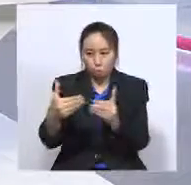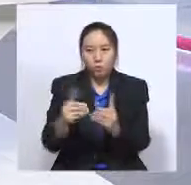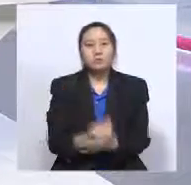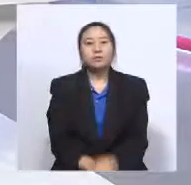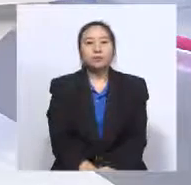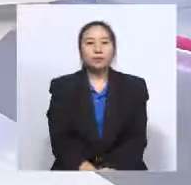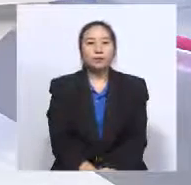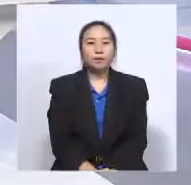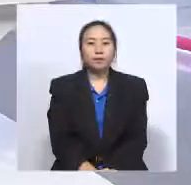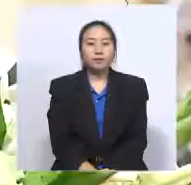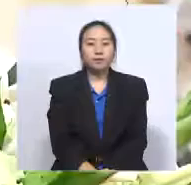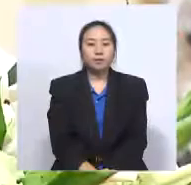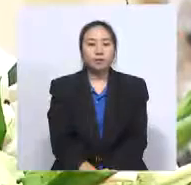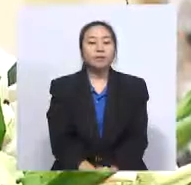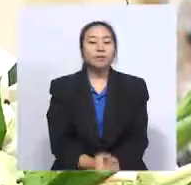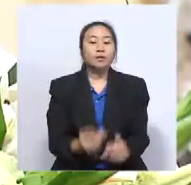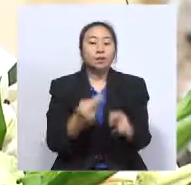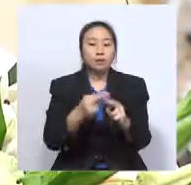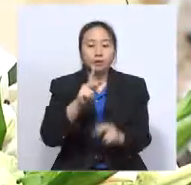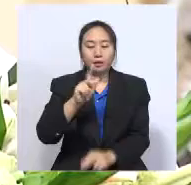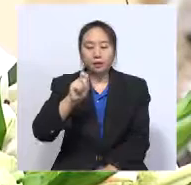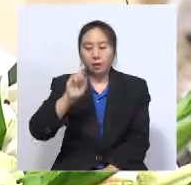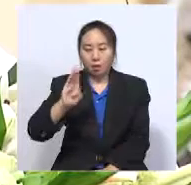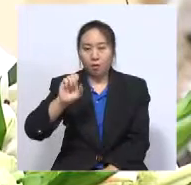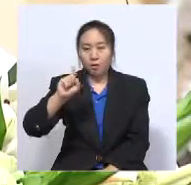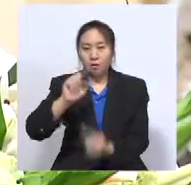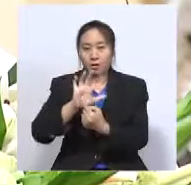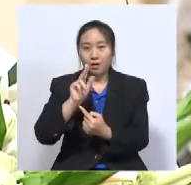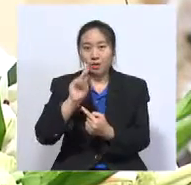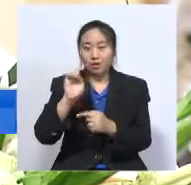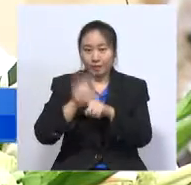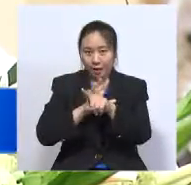ค่ะโดยนายกอบศักดิ์ภูตระกูลนะคะรัฐมนตรีประจำสำนักนายกรัฐ